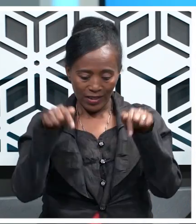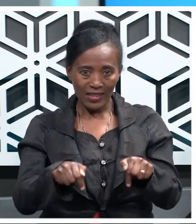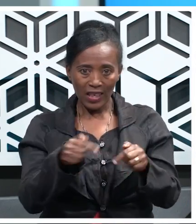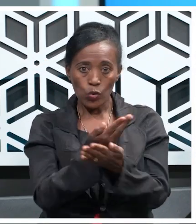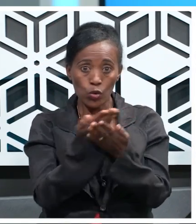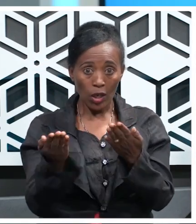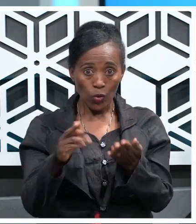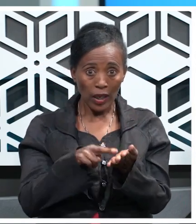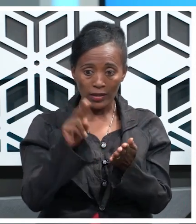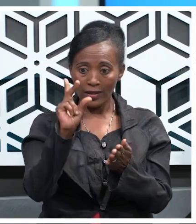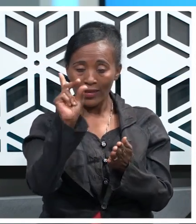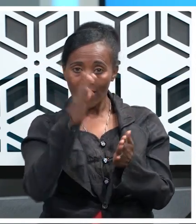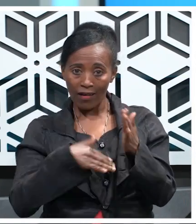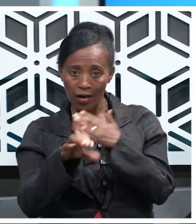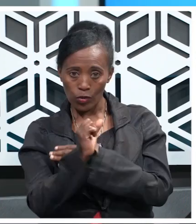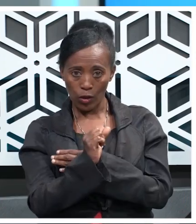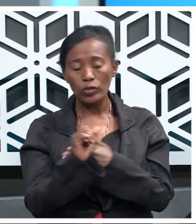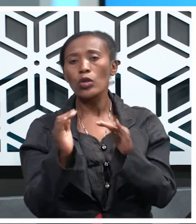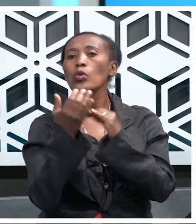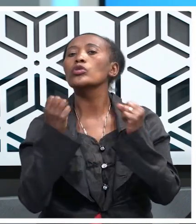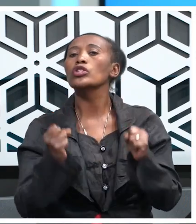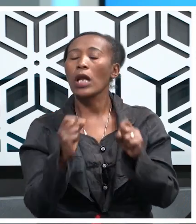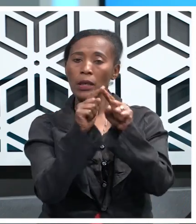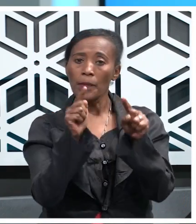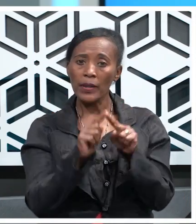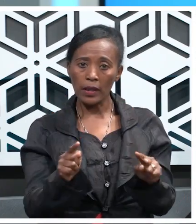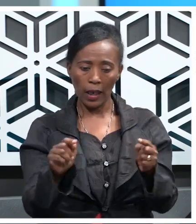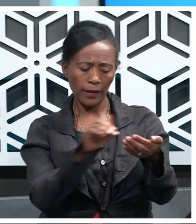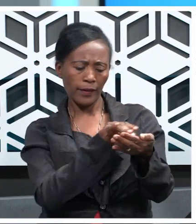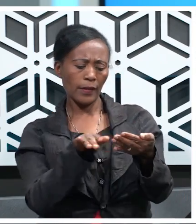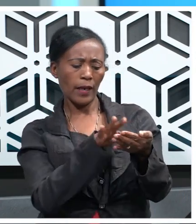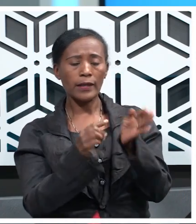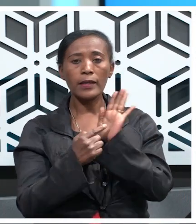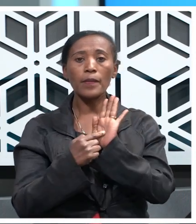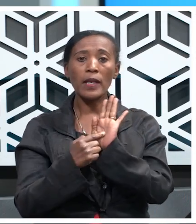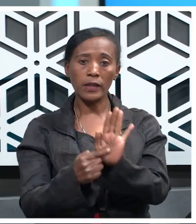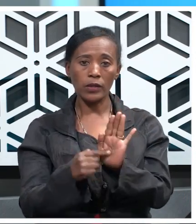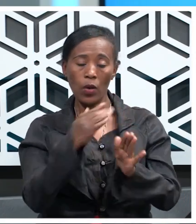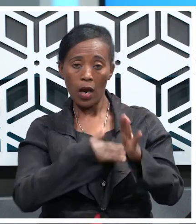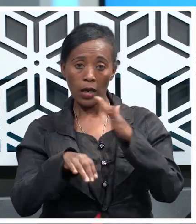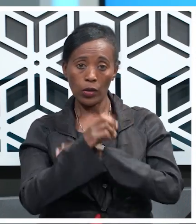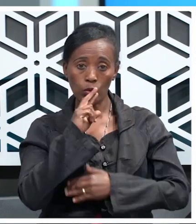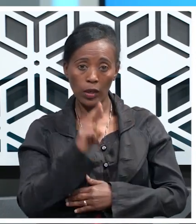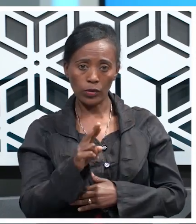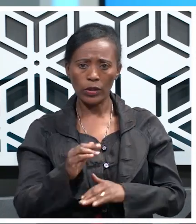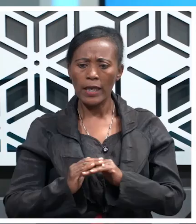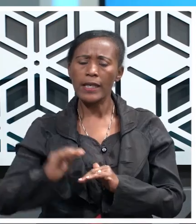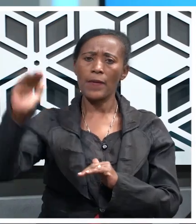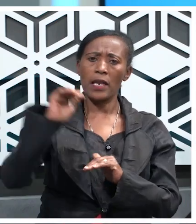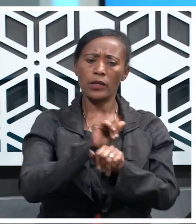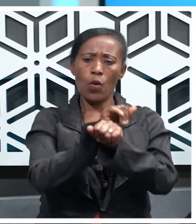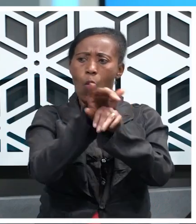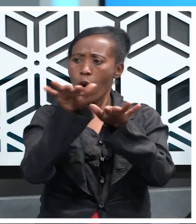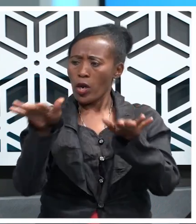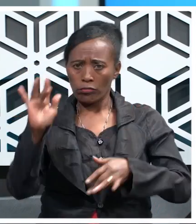እንዲሁም ዛሬ ኢሹ ያደረግነው የአካል ጉዳተኞች ሊሆኑ ይችላሉ እና በተለያየ ጥናቶች እንደሚያሳዩት አካል ጉዳተኞች